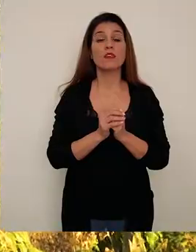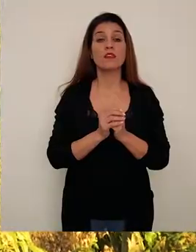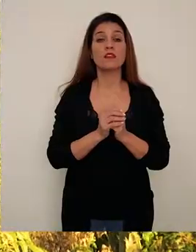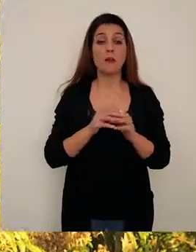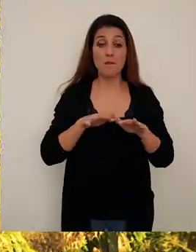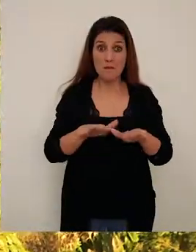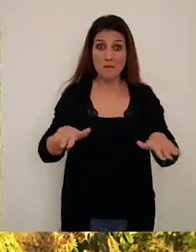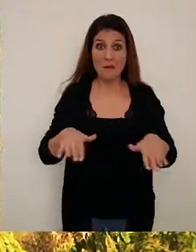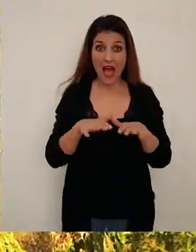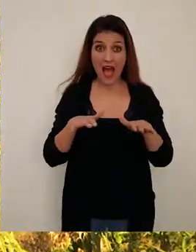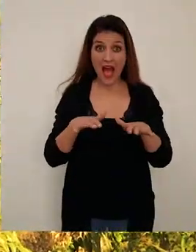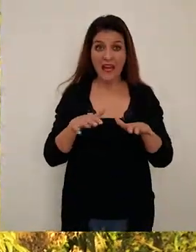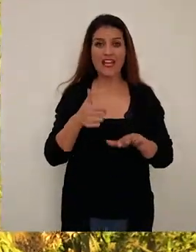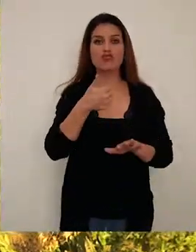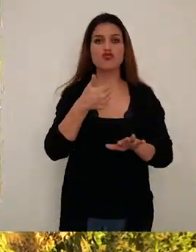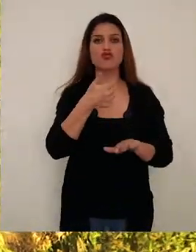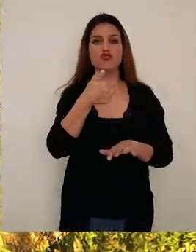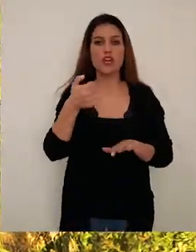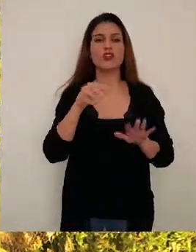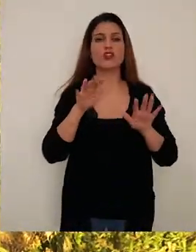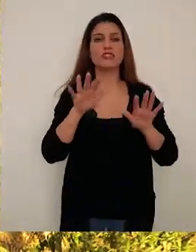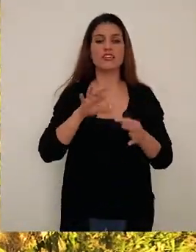circa 110 metri dal livello del mare.